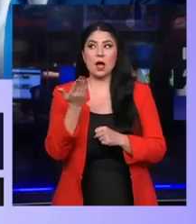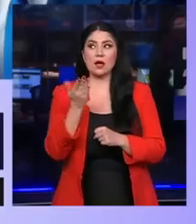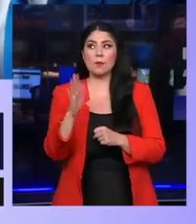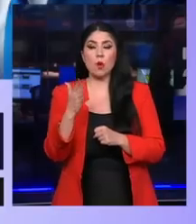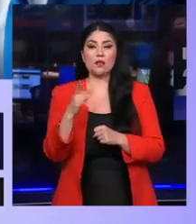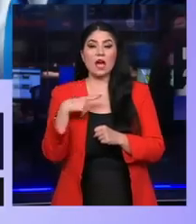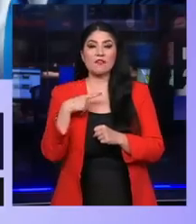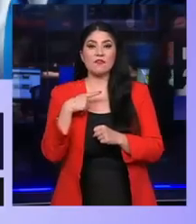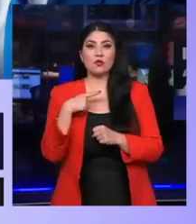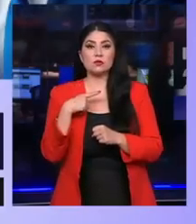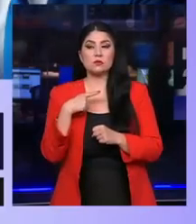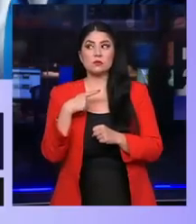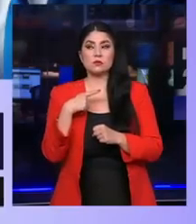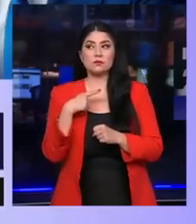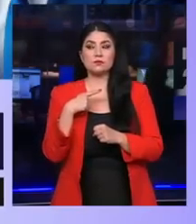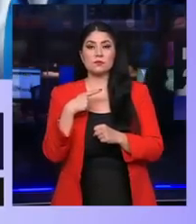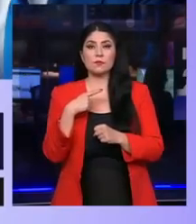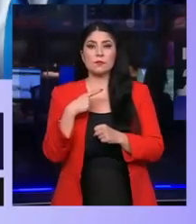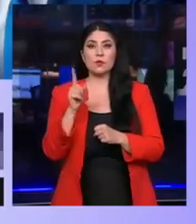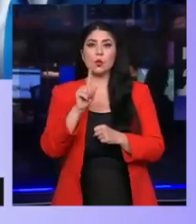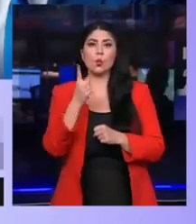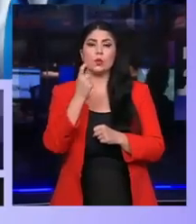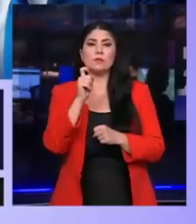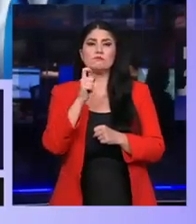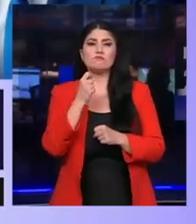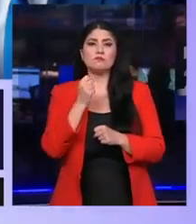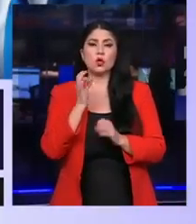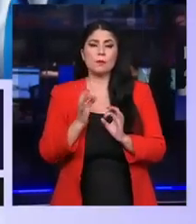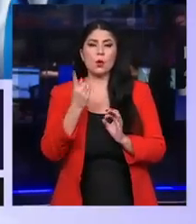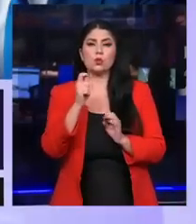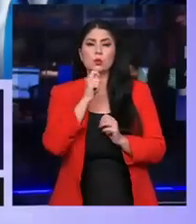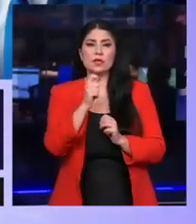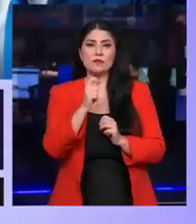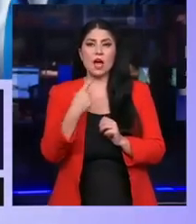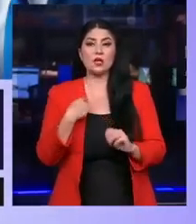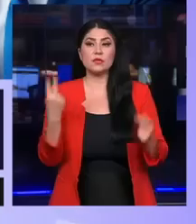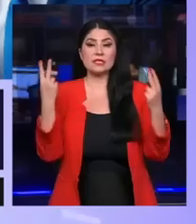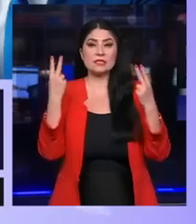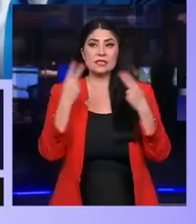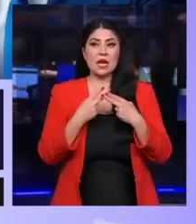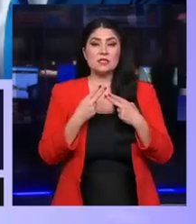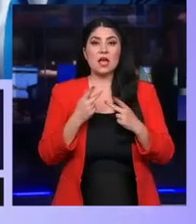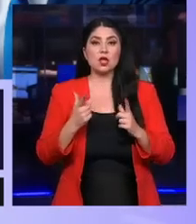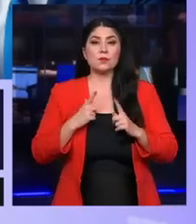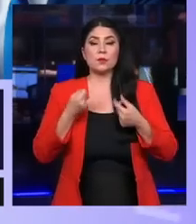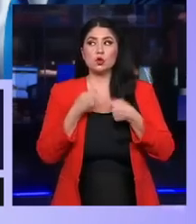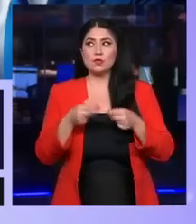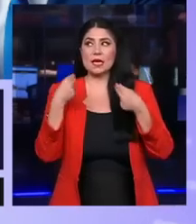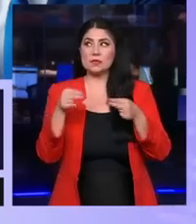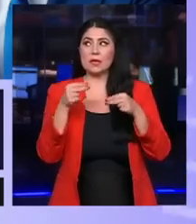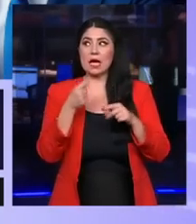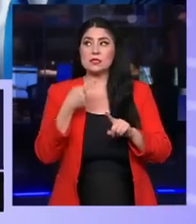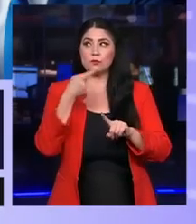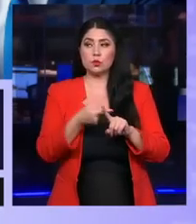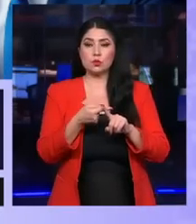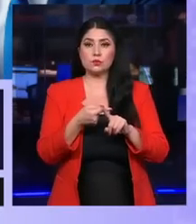poate ar fi fost pusă, poate nu, într-un interviu. Ca atare, cred că ar fi înțelept să așteptăm cu toții explicații